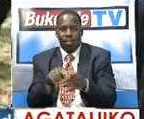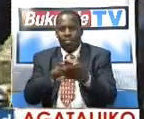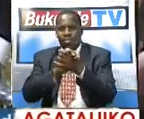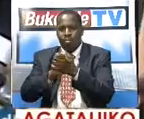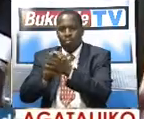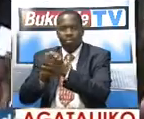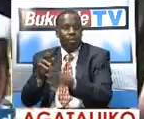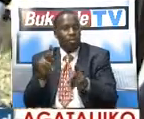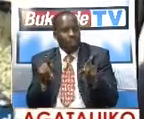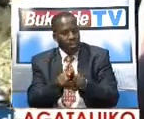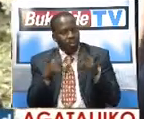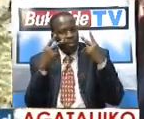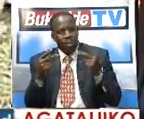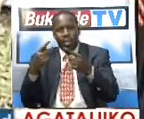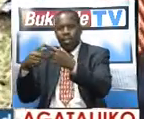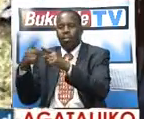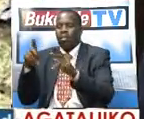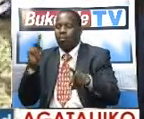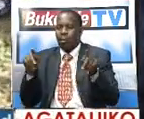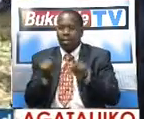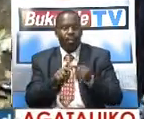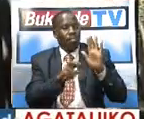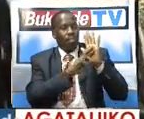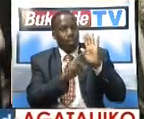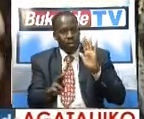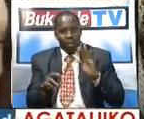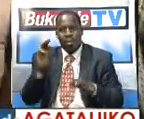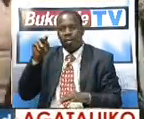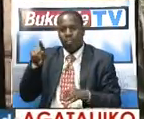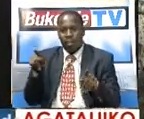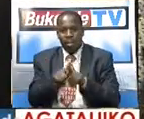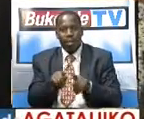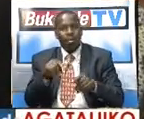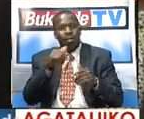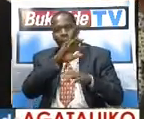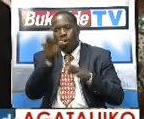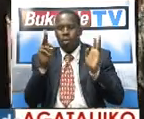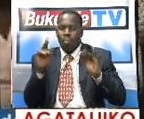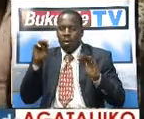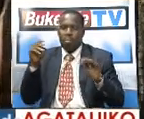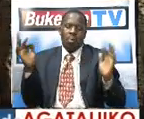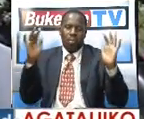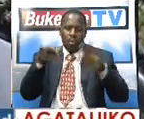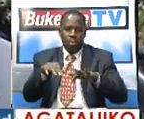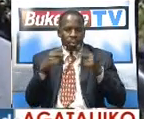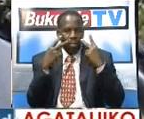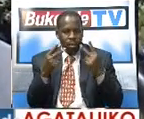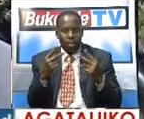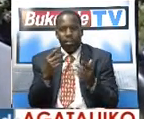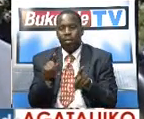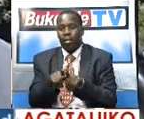Omukolo guno gwetabiddwako abantu ab'enjawulo okuba lina kikido mubaka wa Japan mu Uganda tokunaga nga bone bawo mu mutwe mu kuzimba eddwaliro lino.